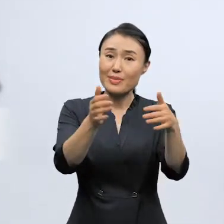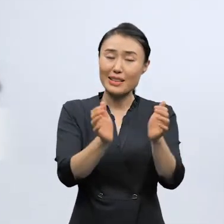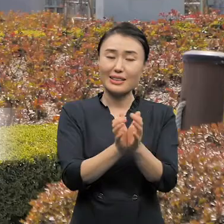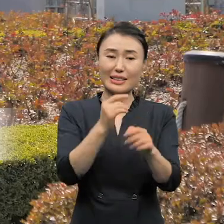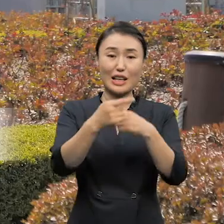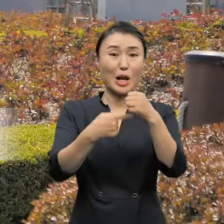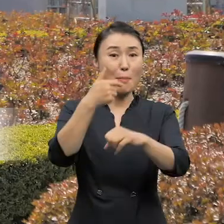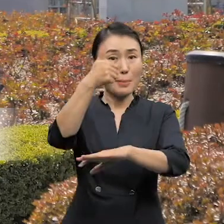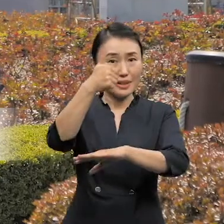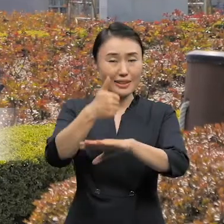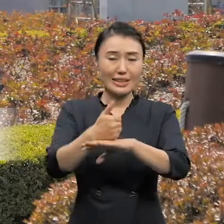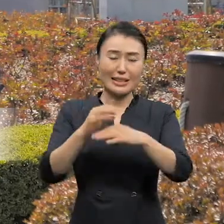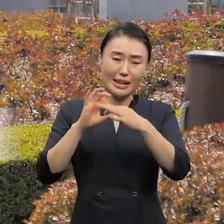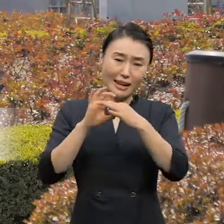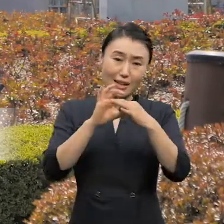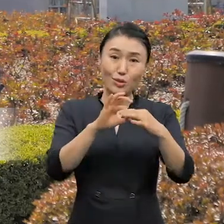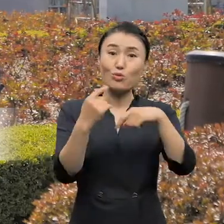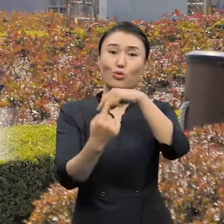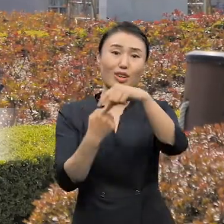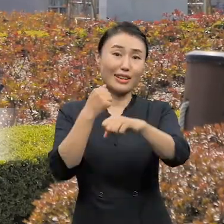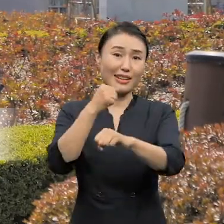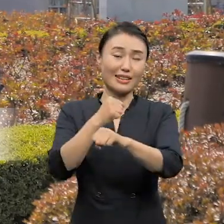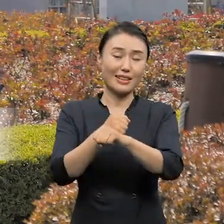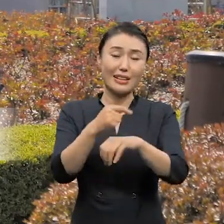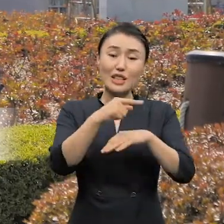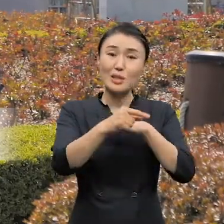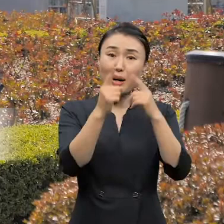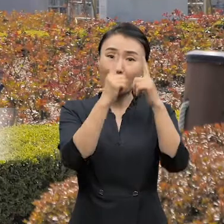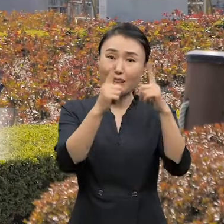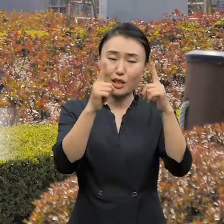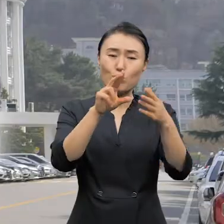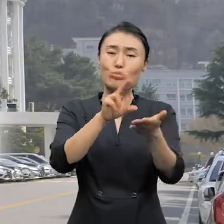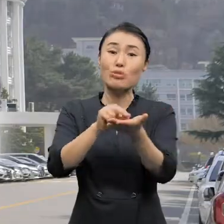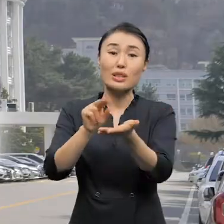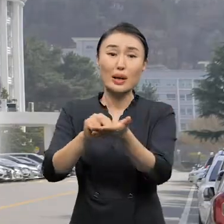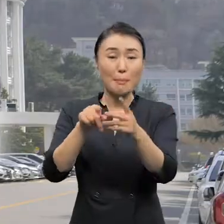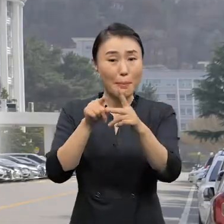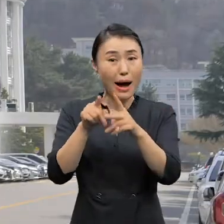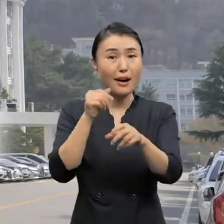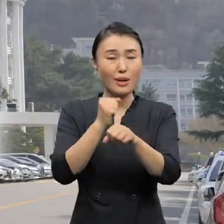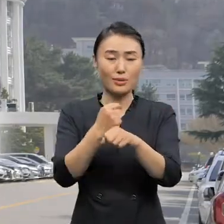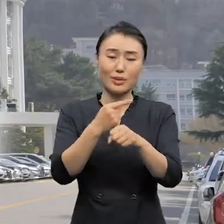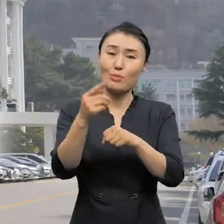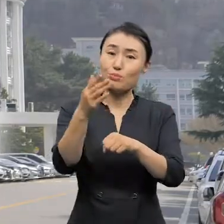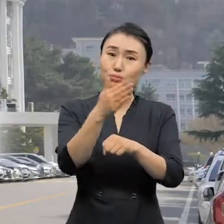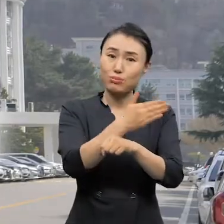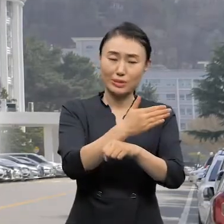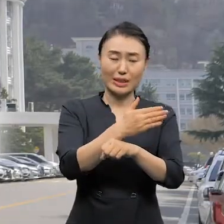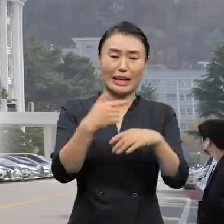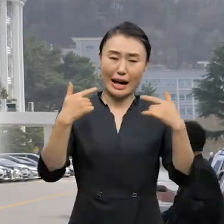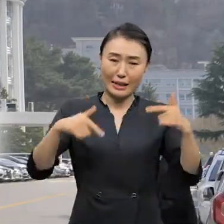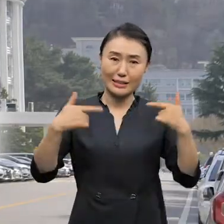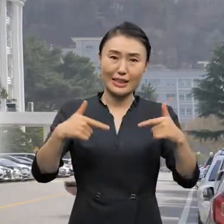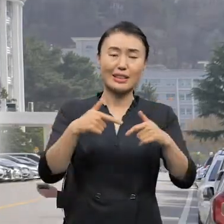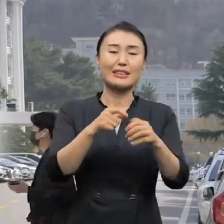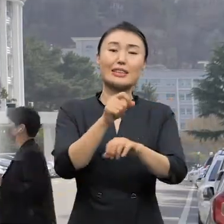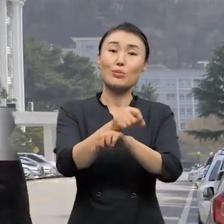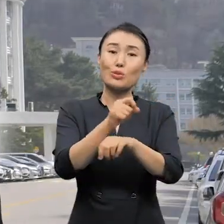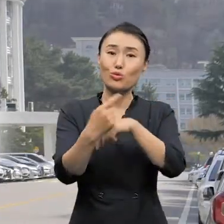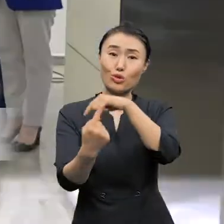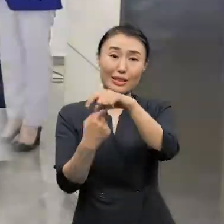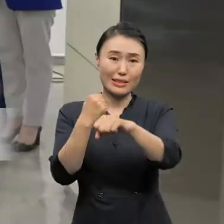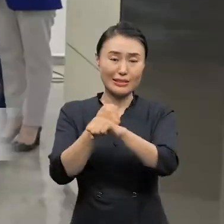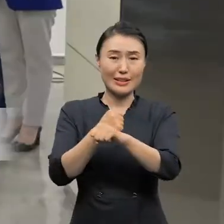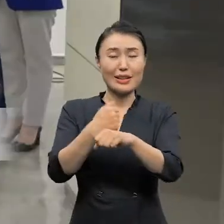연말까지 상시 실무 협의회로 운영해 지역 대학의 위기를 파악하고 내년에는 상시 조직으로 확대 재편해 대학